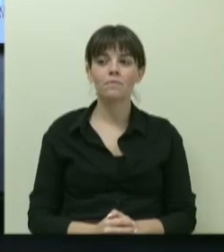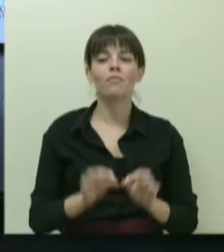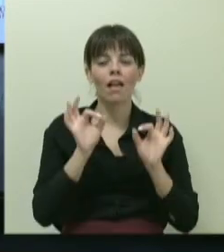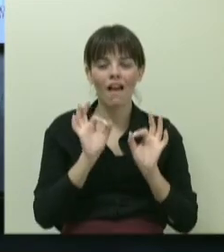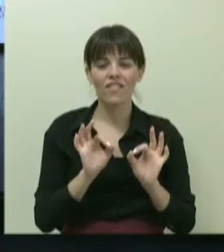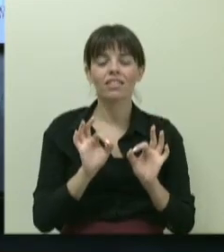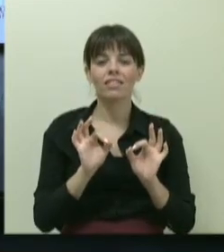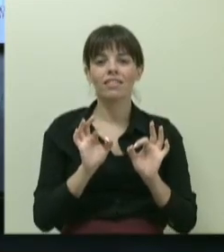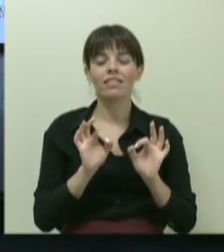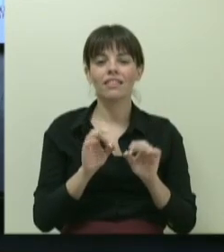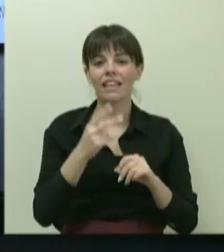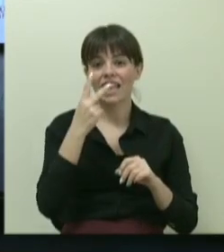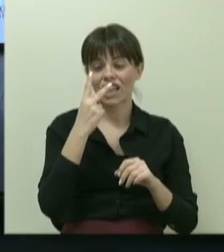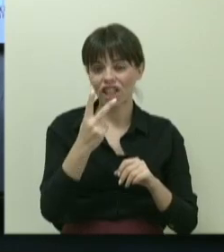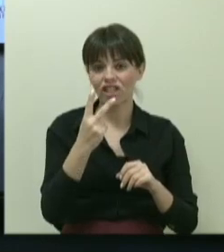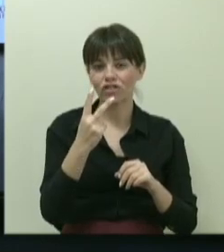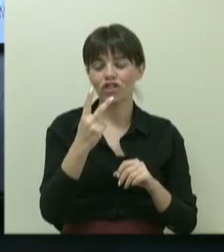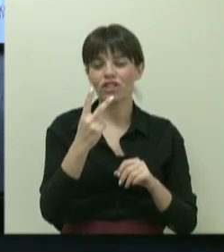Evet. İkinci